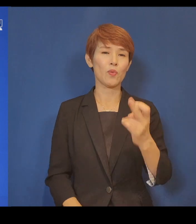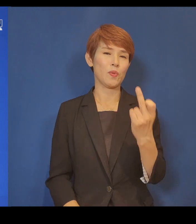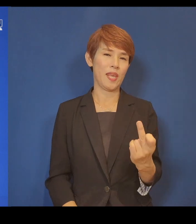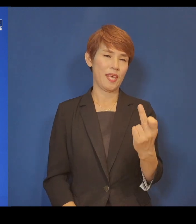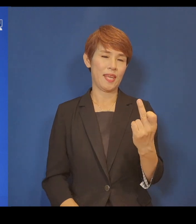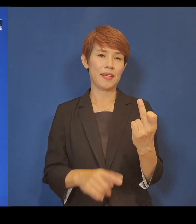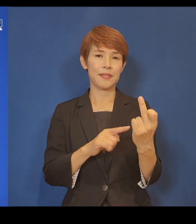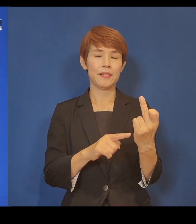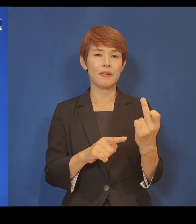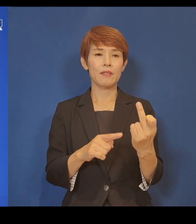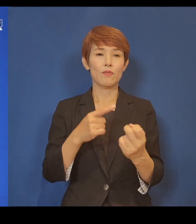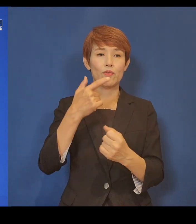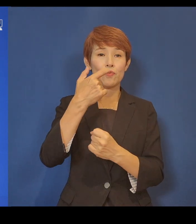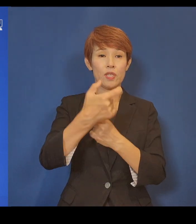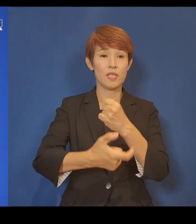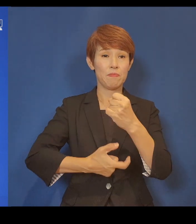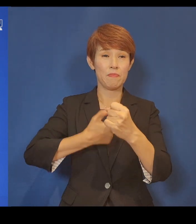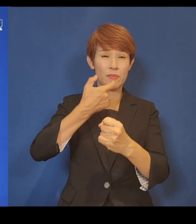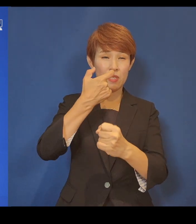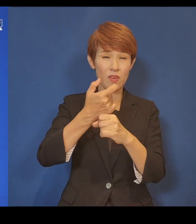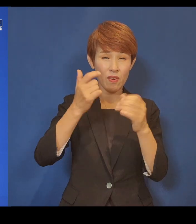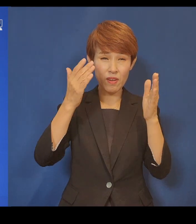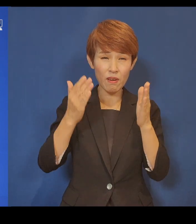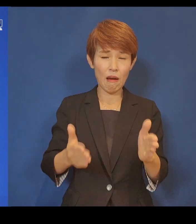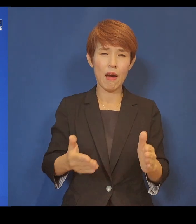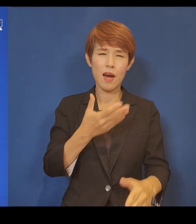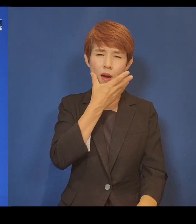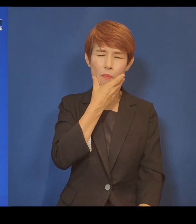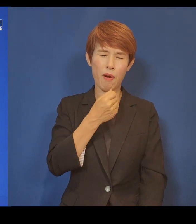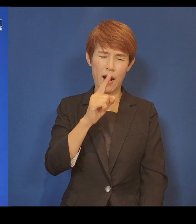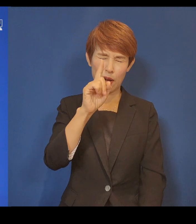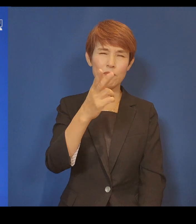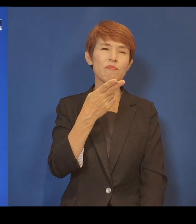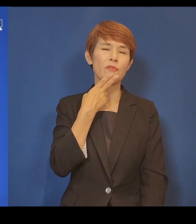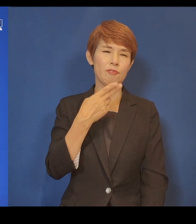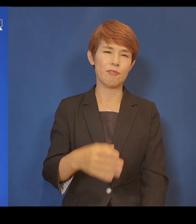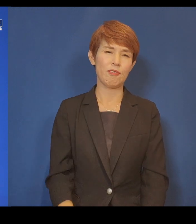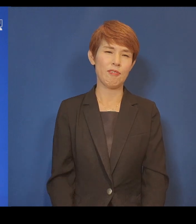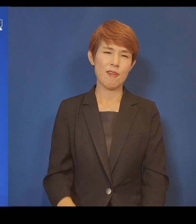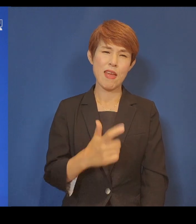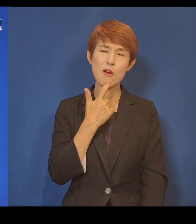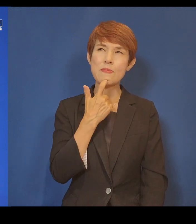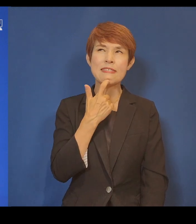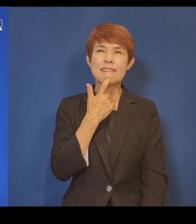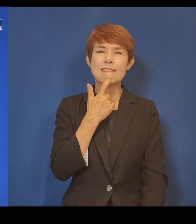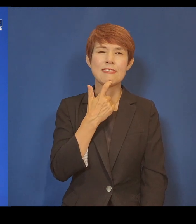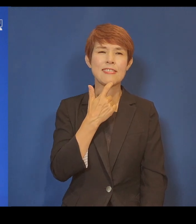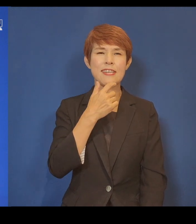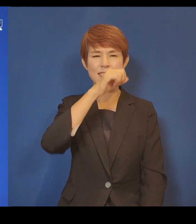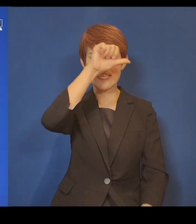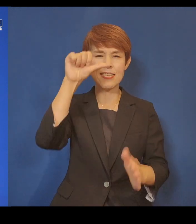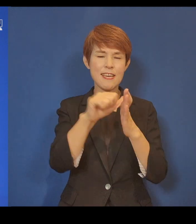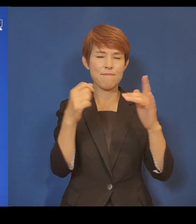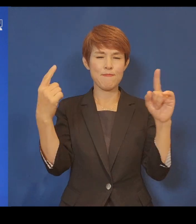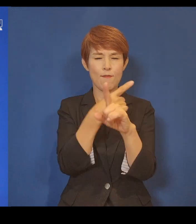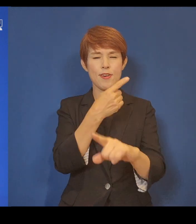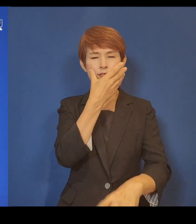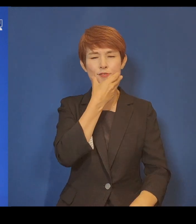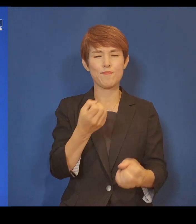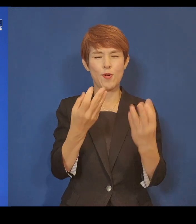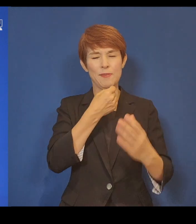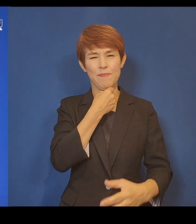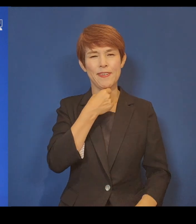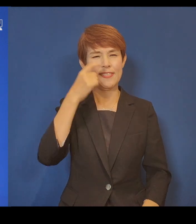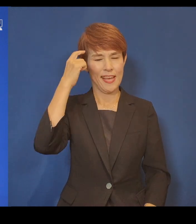60년을 살도록 그는 박복했어요. 도저히 안 되겠다. 내가 이제 축복된 인생으로 바꿔야겠다.